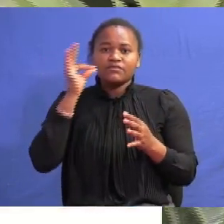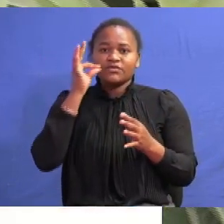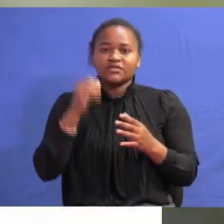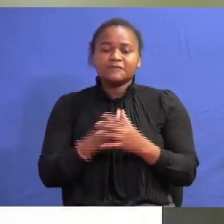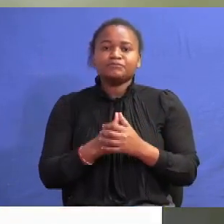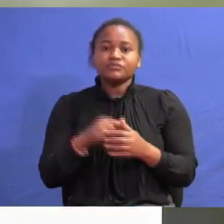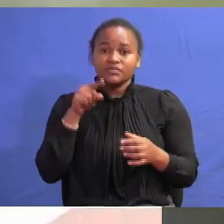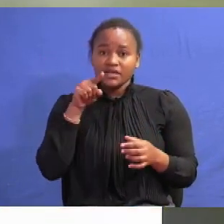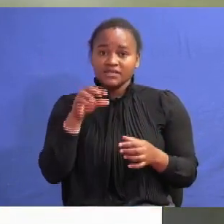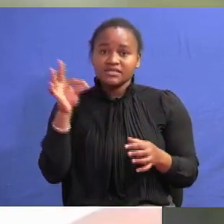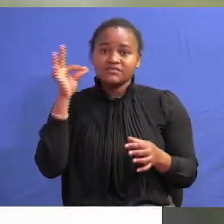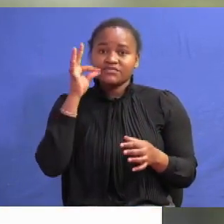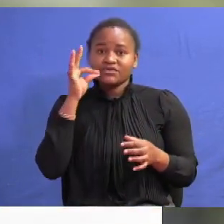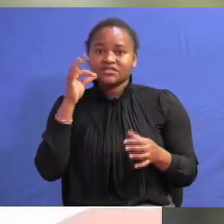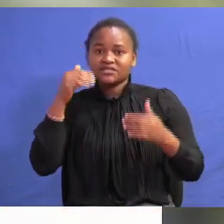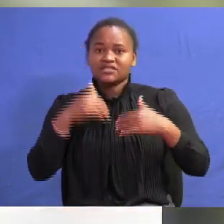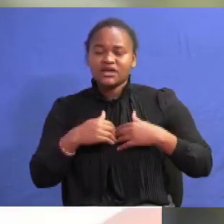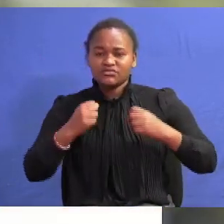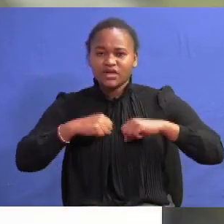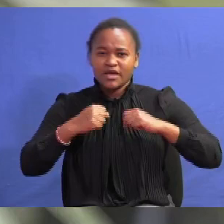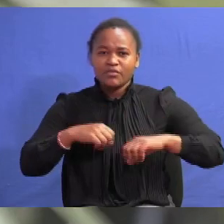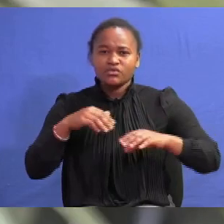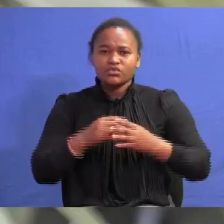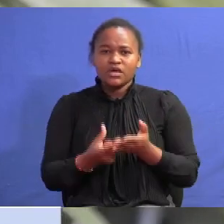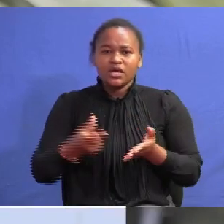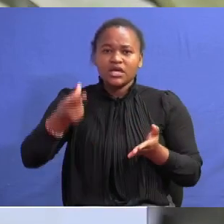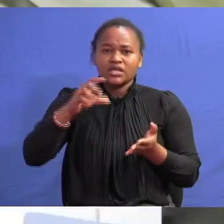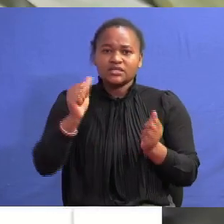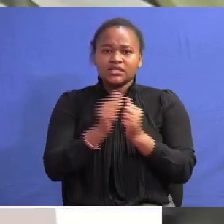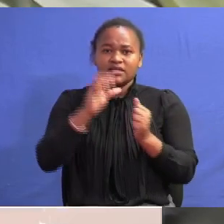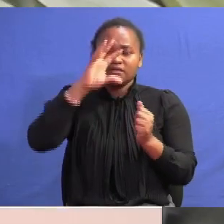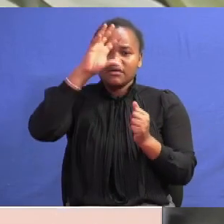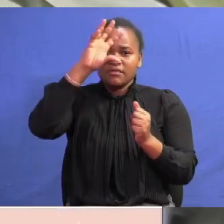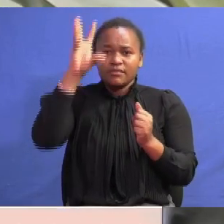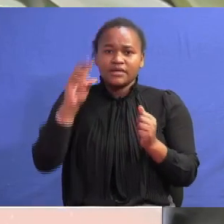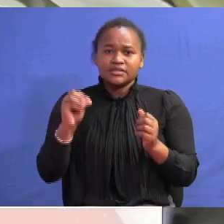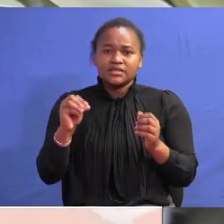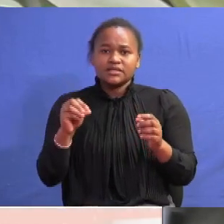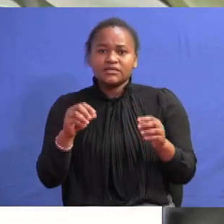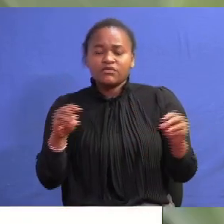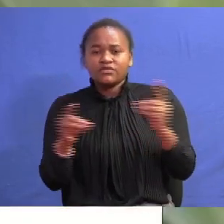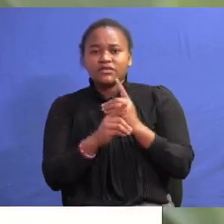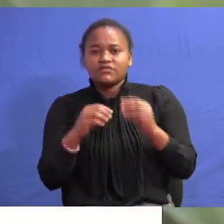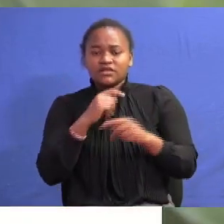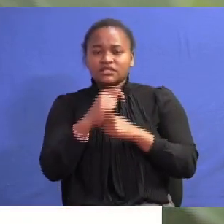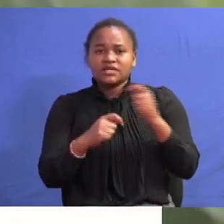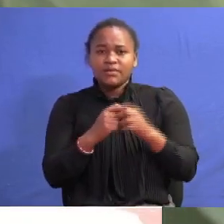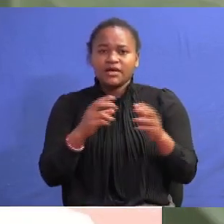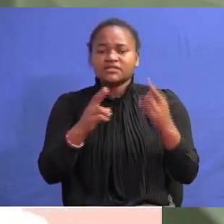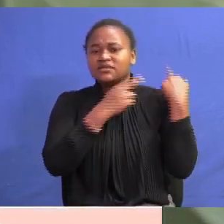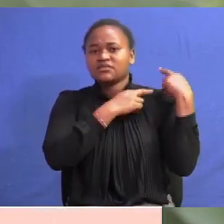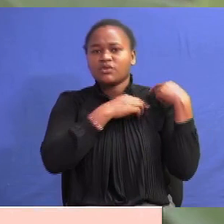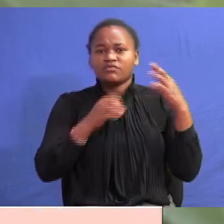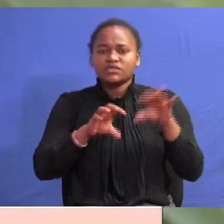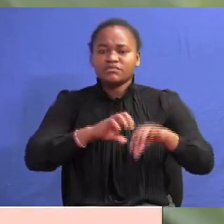parachichi, mkulima anatakiwa kuongeza 10% ya parachichi aina ya fute ambayo ina jukumu kubwa katika